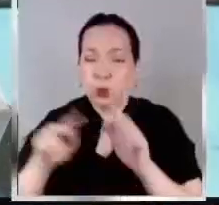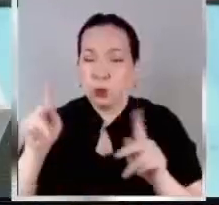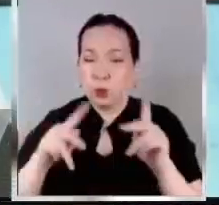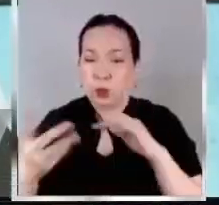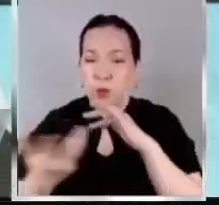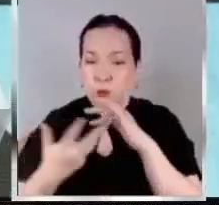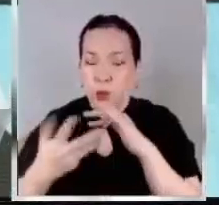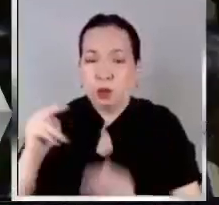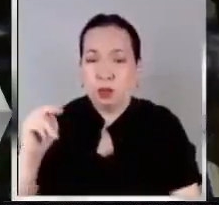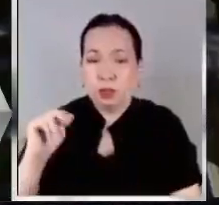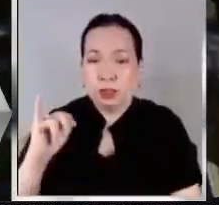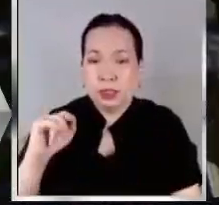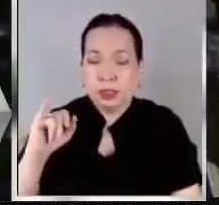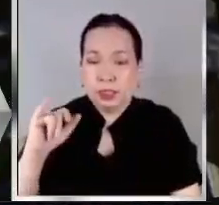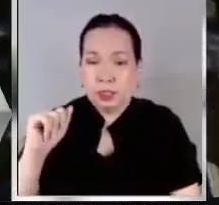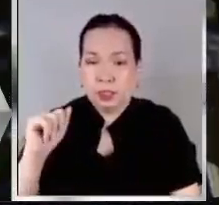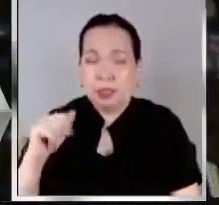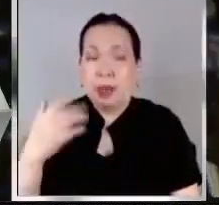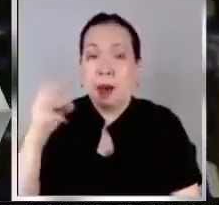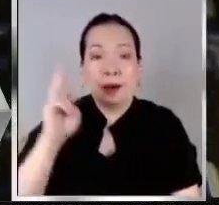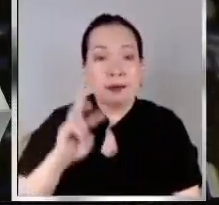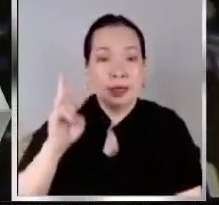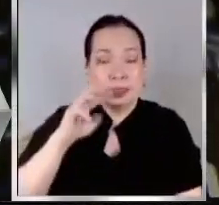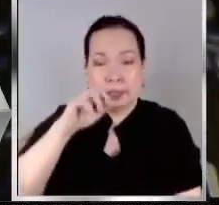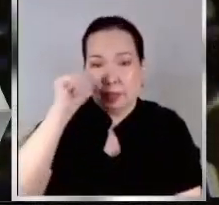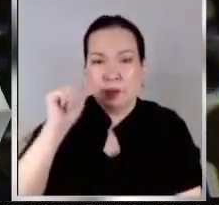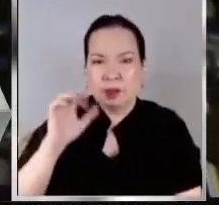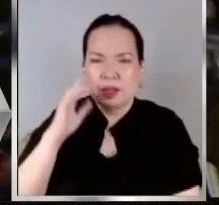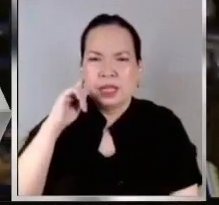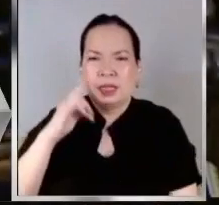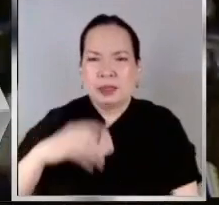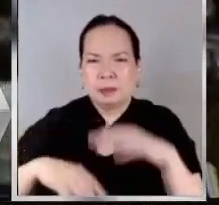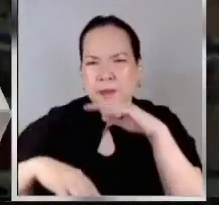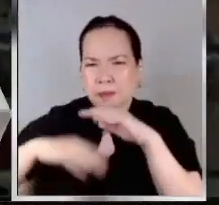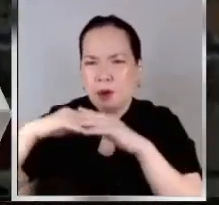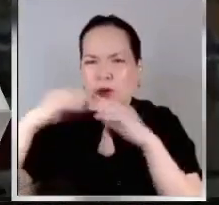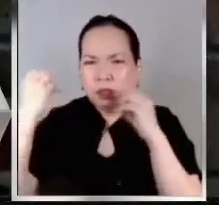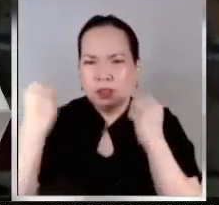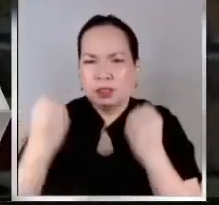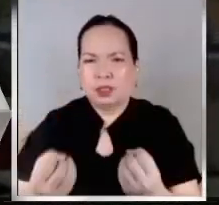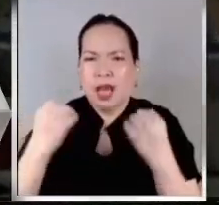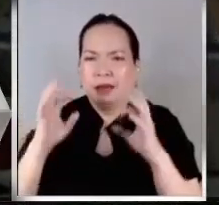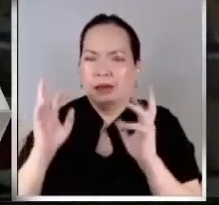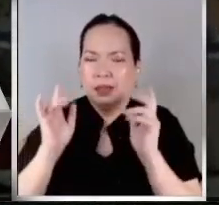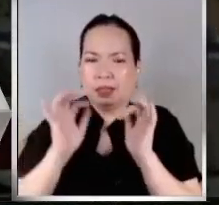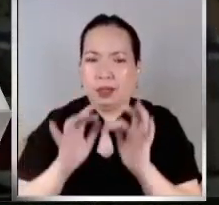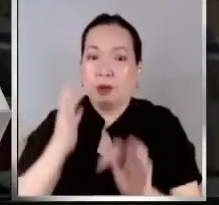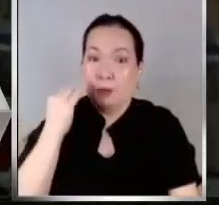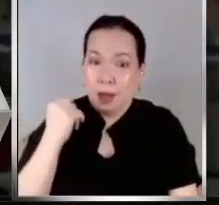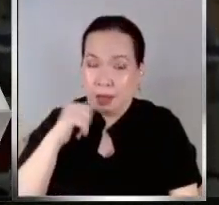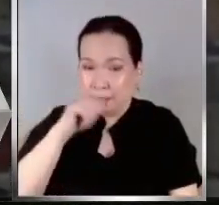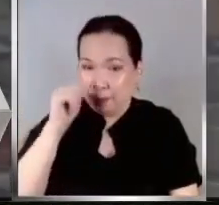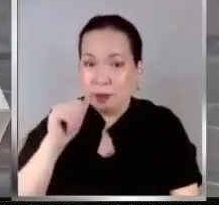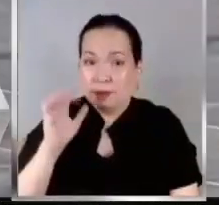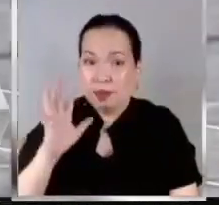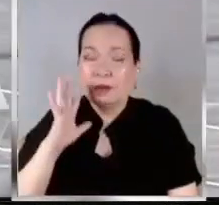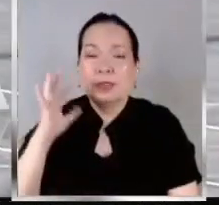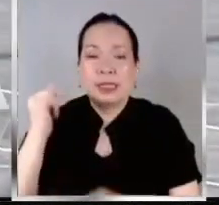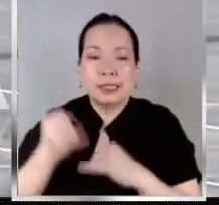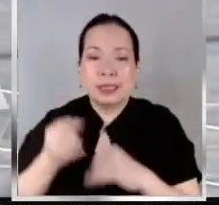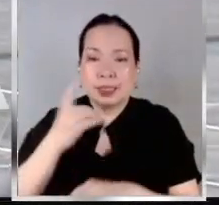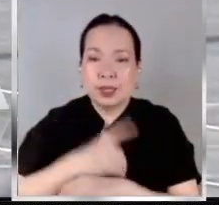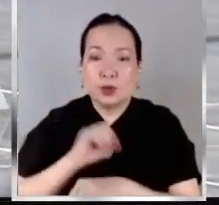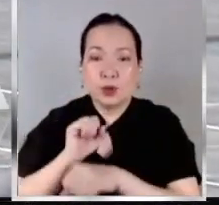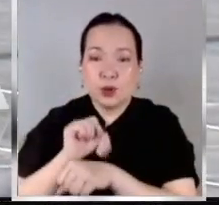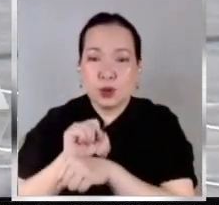Miyerkules, April 5, ang inaasahang pinaka-peak ng pagdagsa ng mga pasahero sa NAIA, lalo pat ito raw ang huling araw ng trabaho.